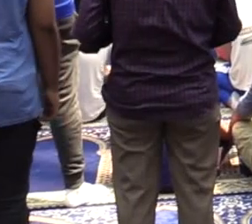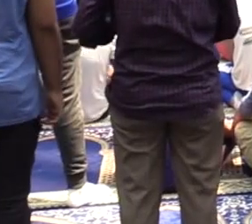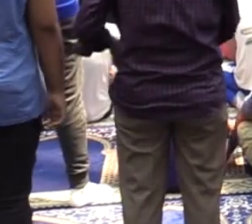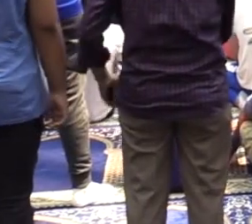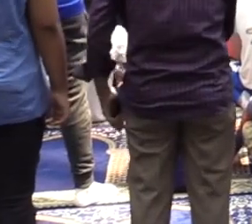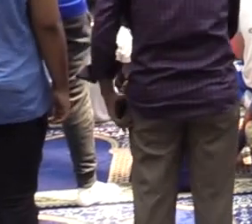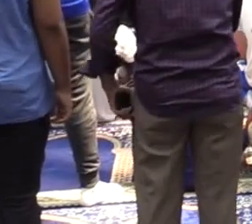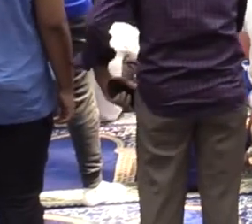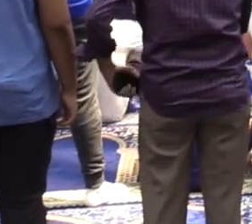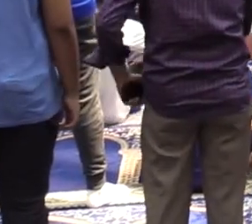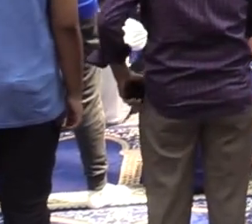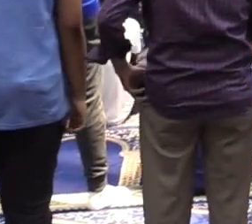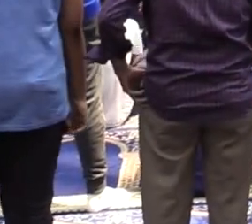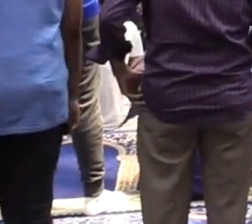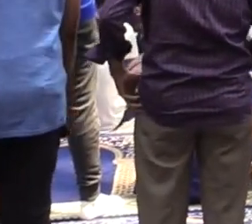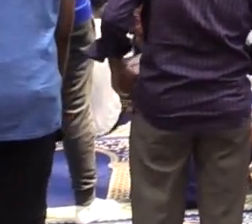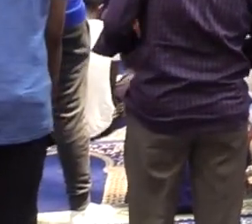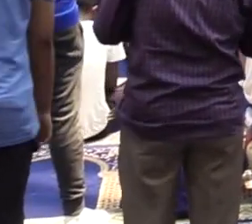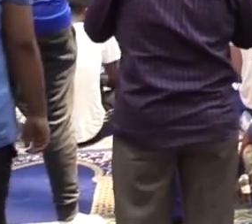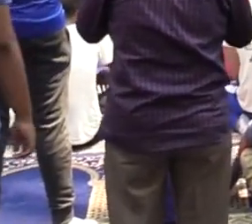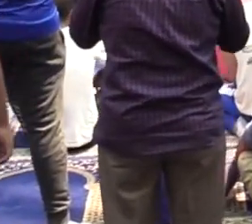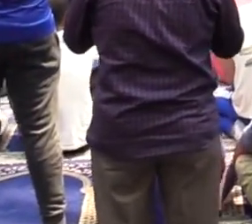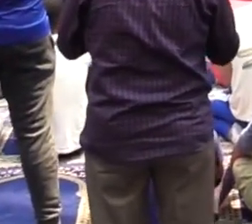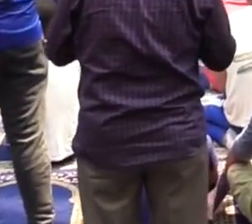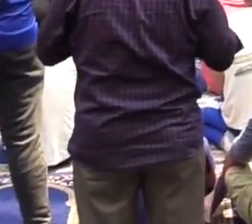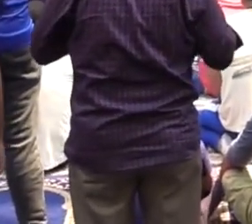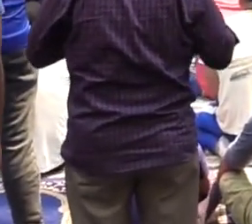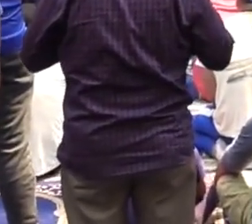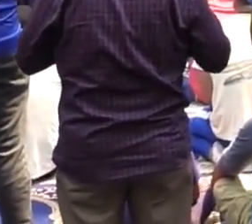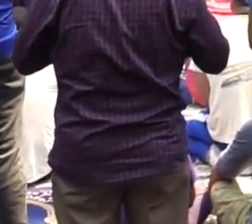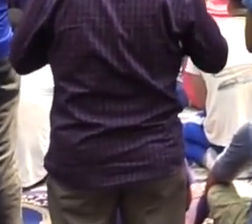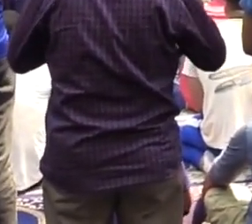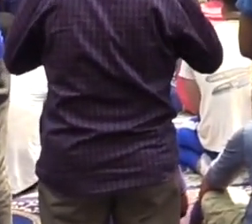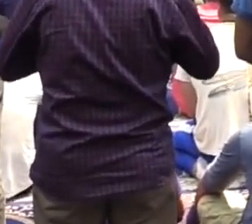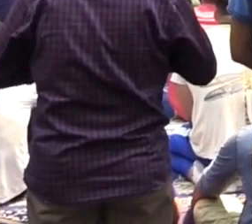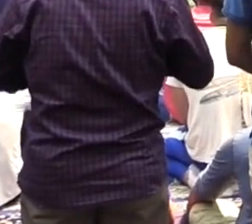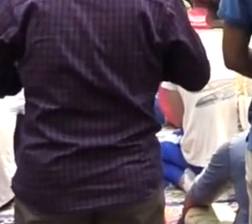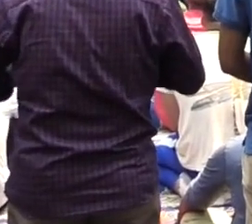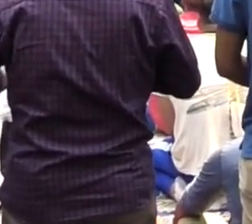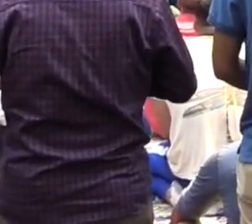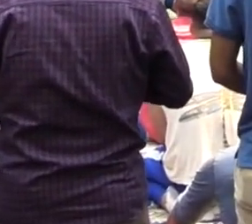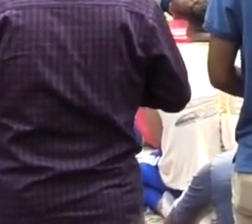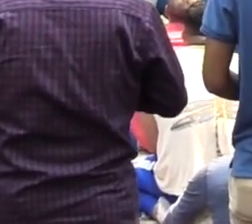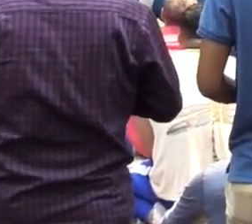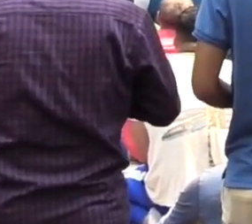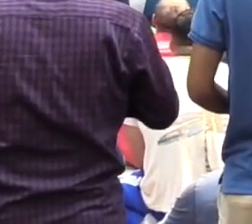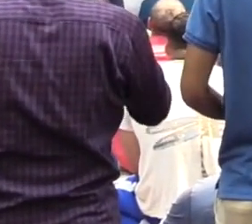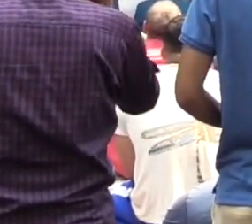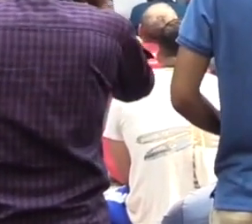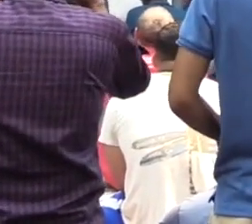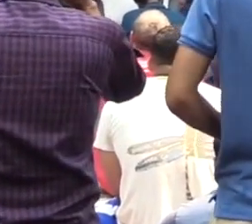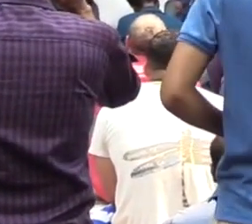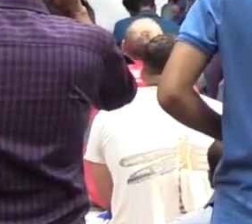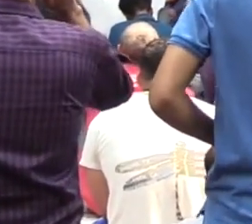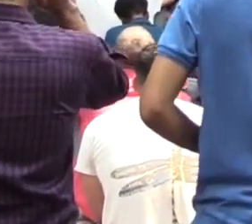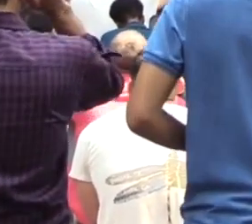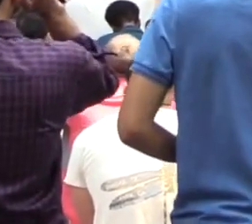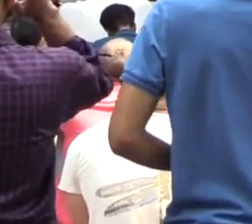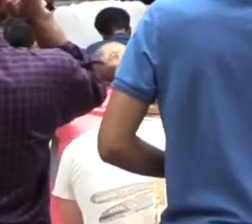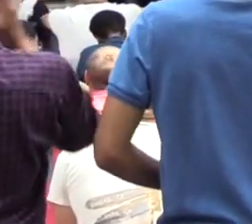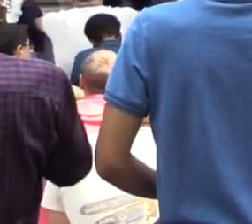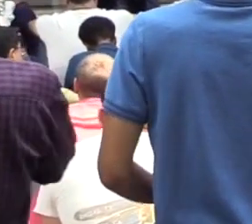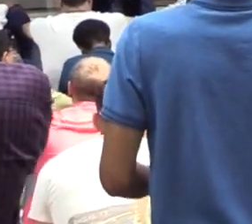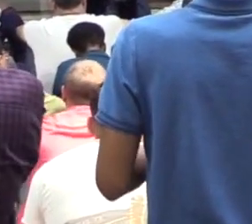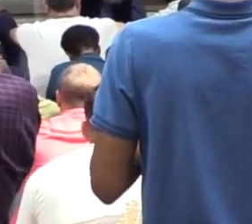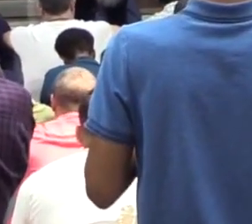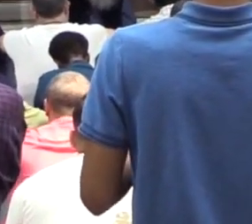نستعينه ونستغفره ونستهديه ونعوذ بالله من شرور أنفسنا ومن سيئات أعمالنا، من يهد الله